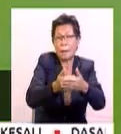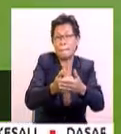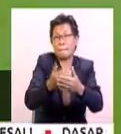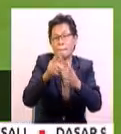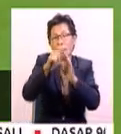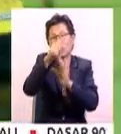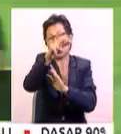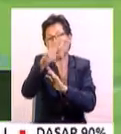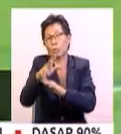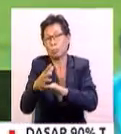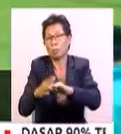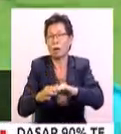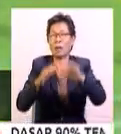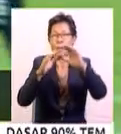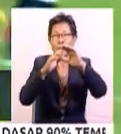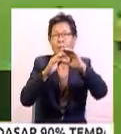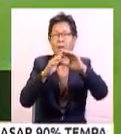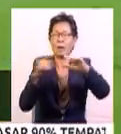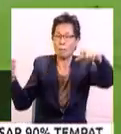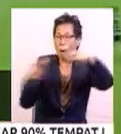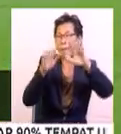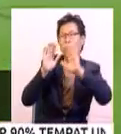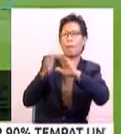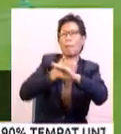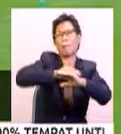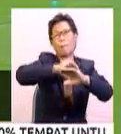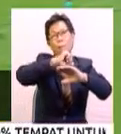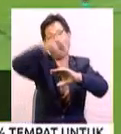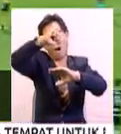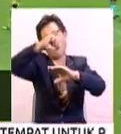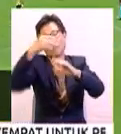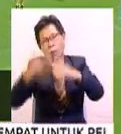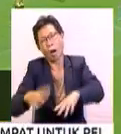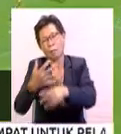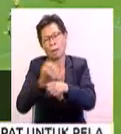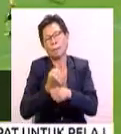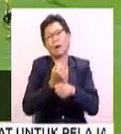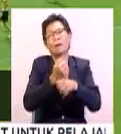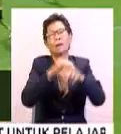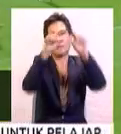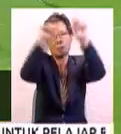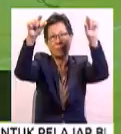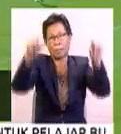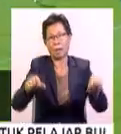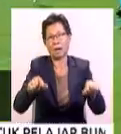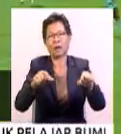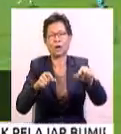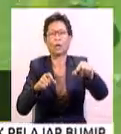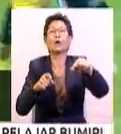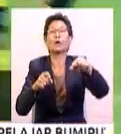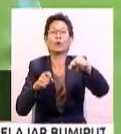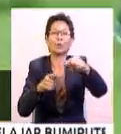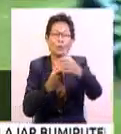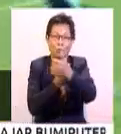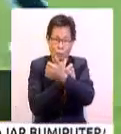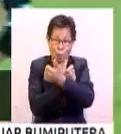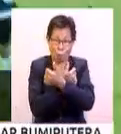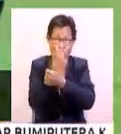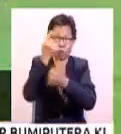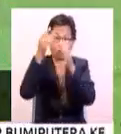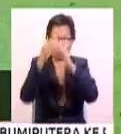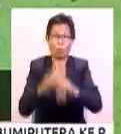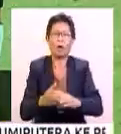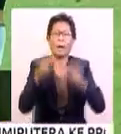ke-23 namun tempanan dilakukan Muhammad Safwan Baharudin sekadar singgah di palang gol tuan rumah. Pahang hanya berjaya mendahului